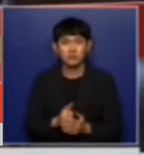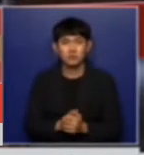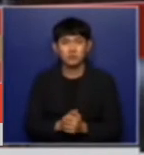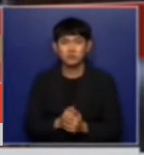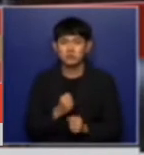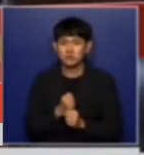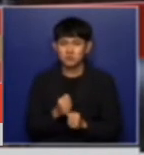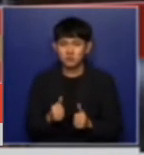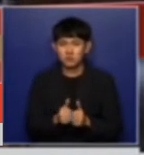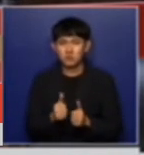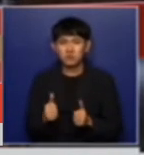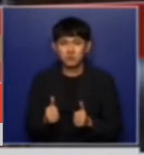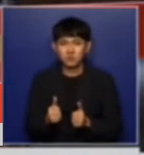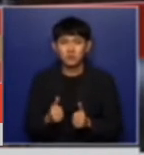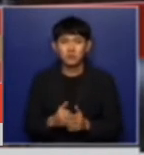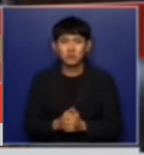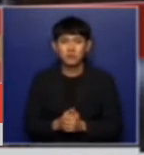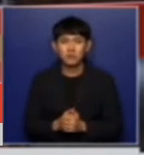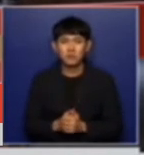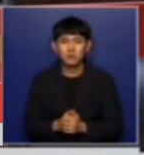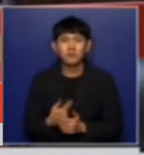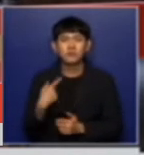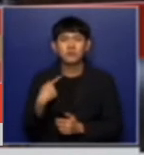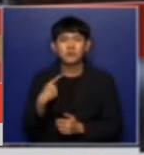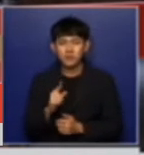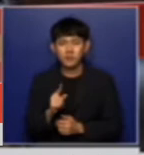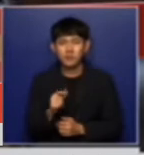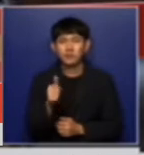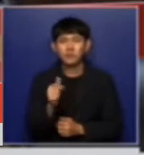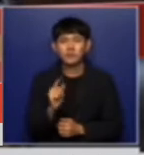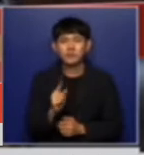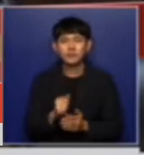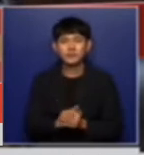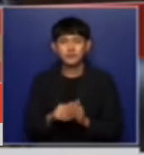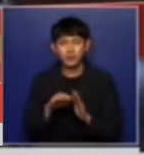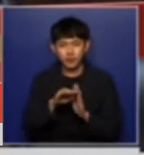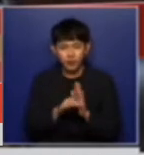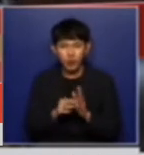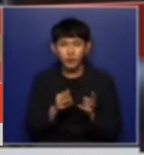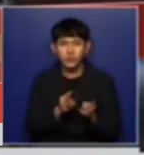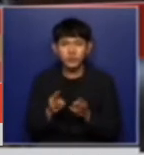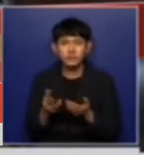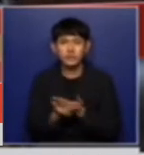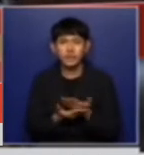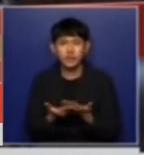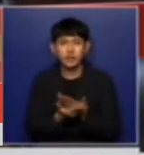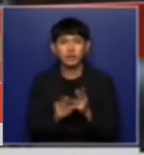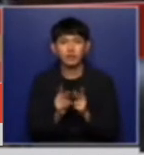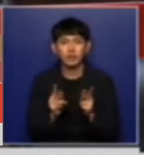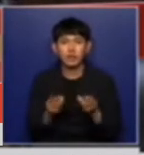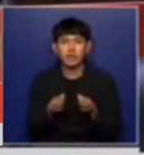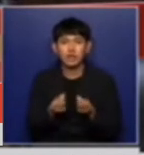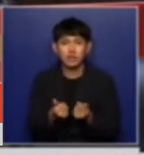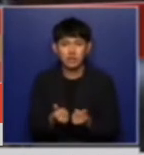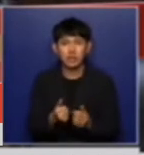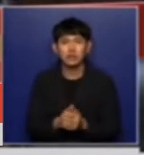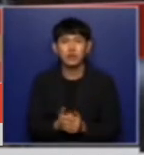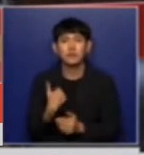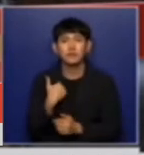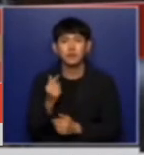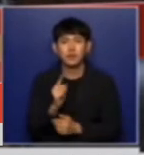างดียิ่งแล้วก็มีประโยชน์ยิ่งนะครับยิ่งในขั้นตอนการพิจารณาในชั้นกรรมาธิการก็จะมีรายละเอียดมากกว่านี้เป็นร